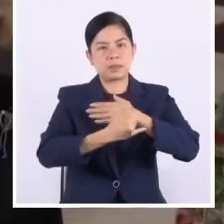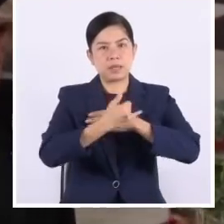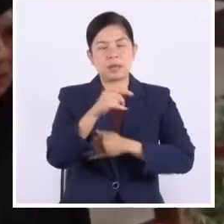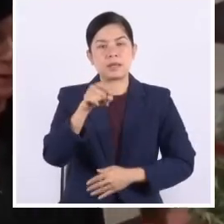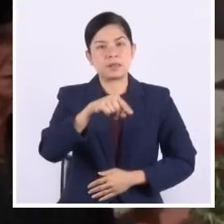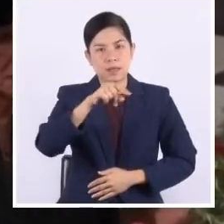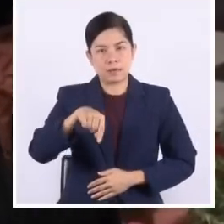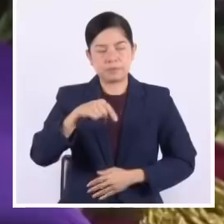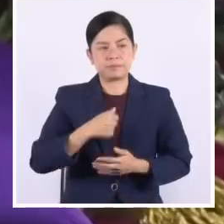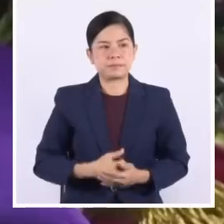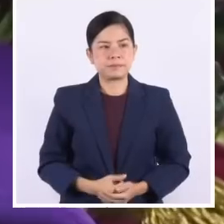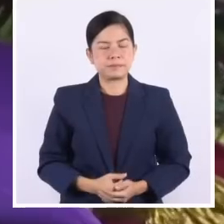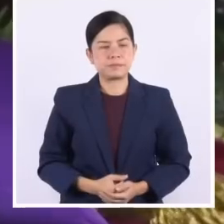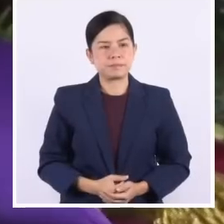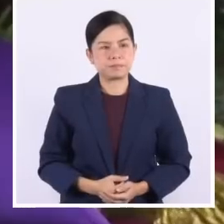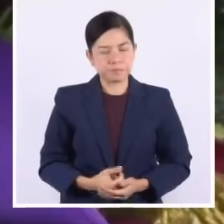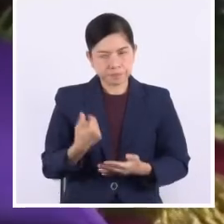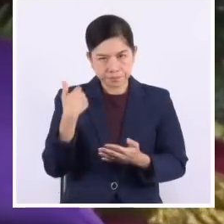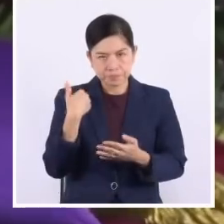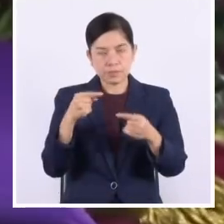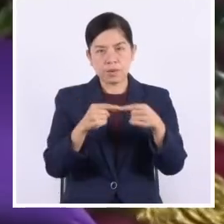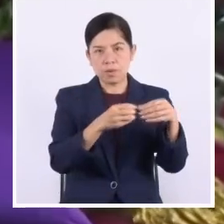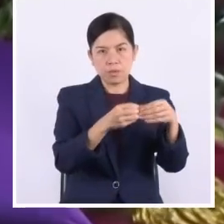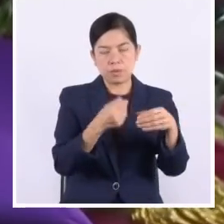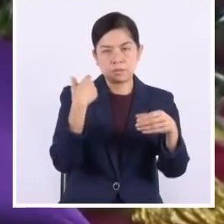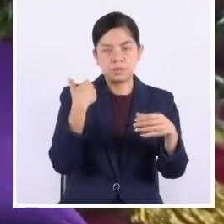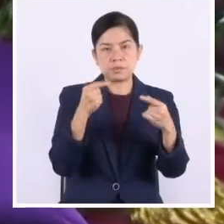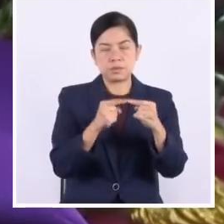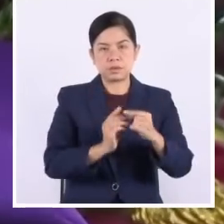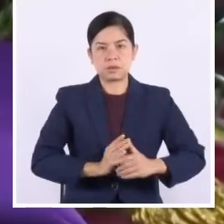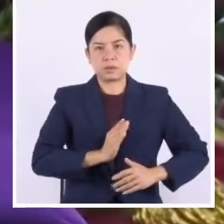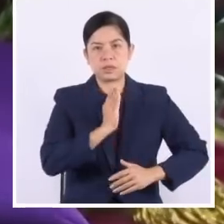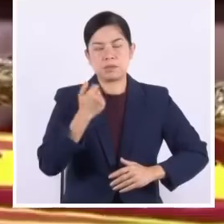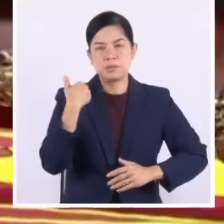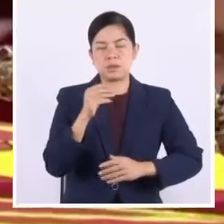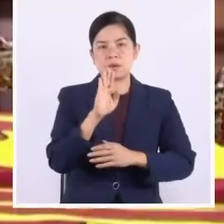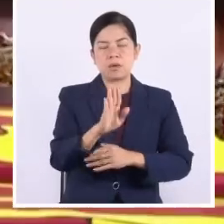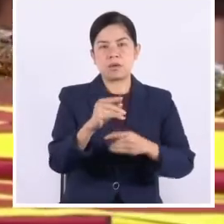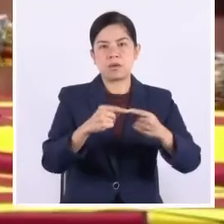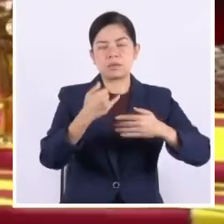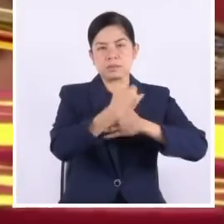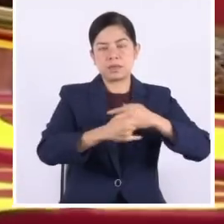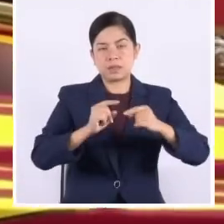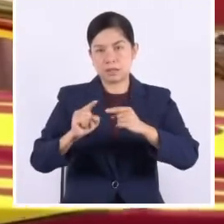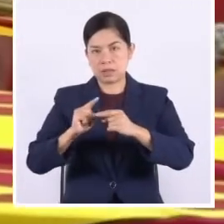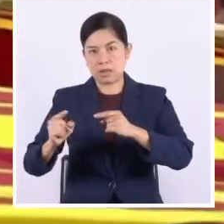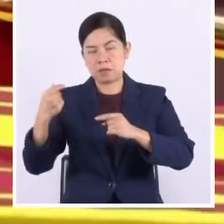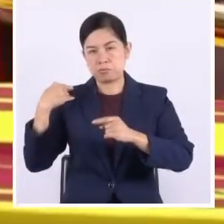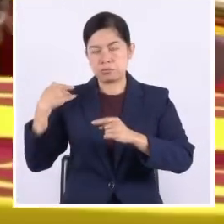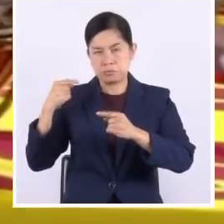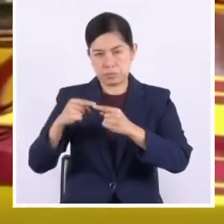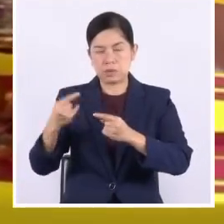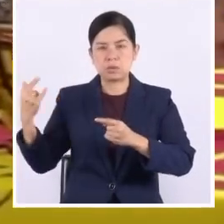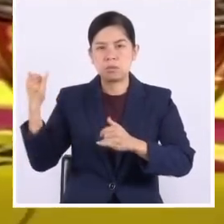ควีนอลิซาเบธนะคะก็มีบรรดาแขกผู้มีเกียรติผู้นำรัฐบาลประมุขแห่งรัฐสมาชิกราชวงศ์จักรีประเทศรวมกว่า